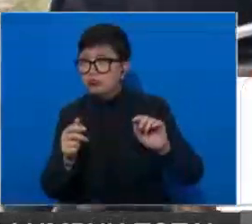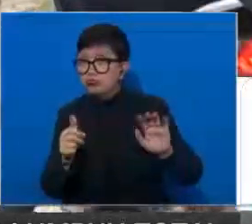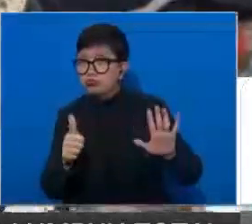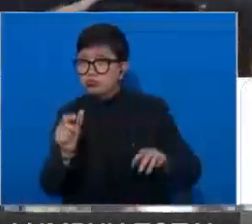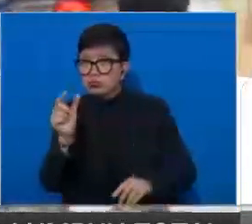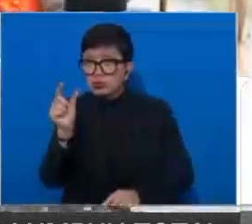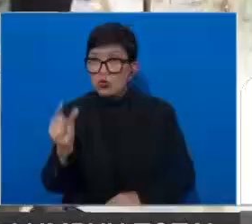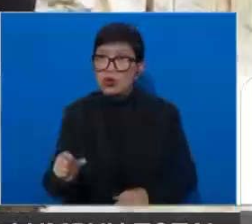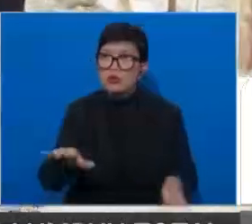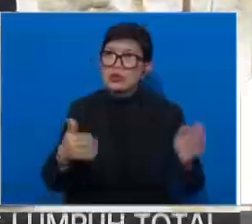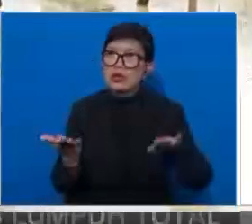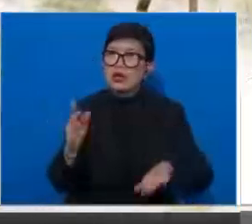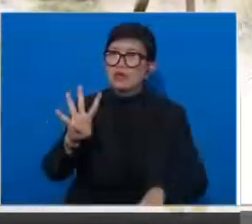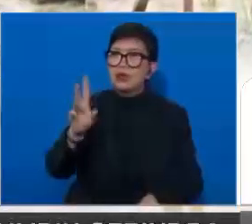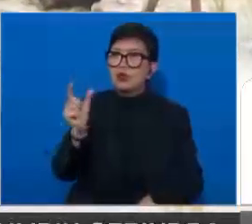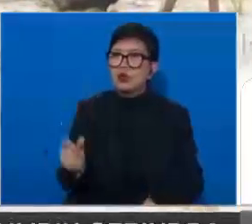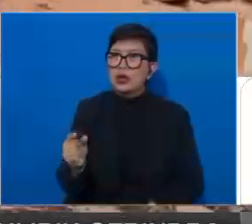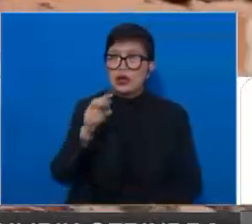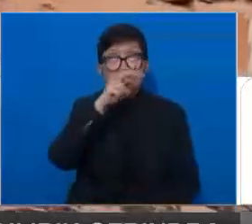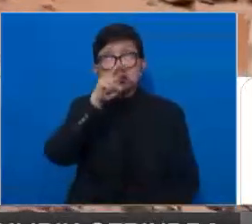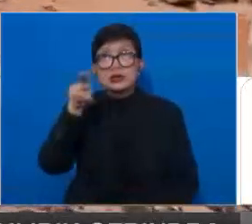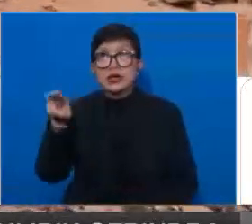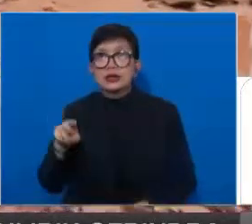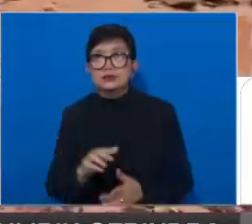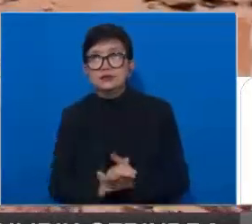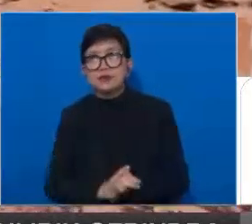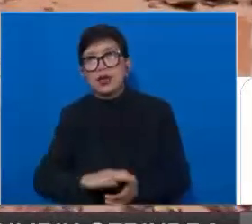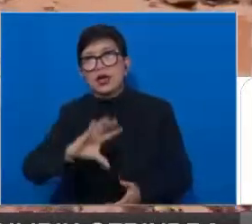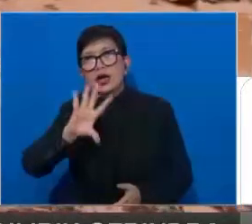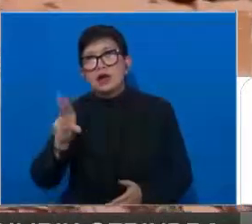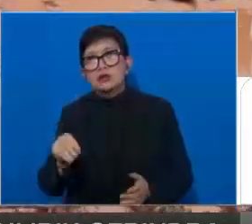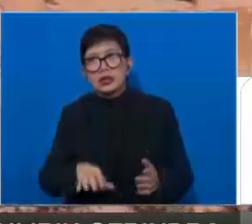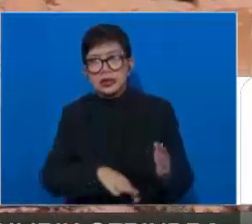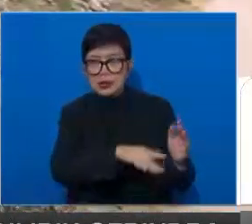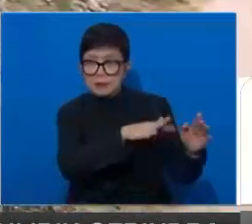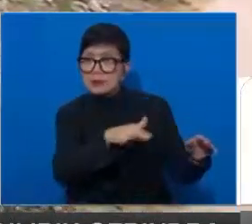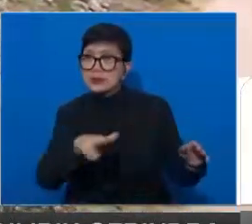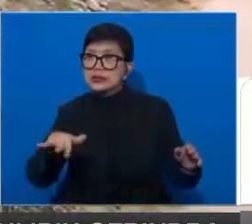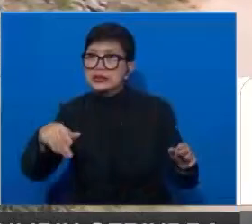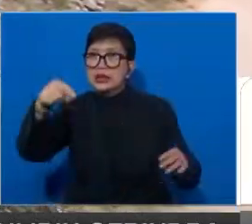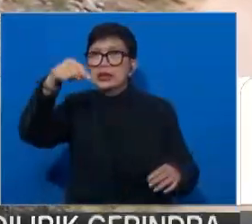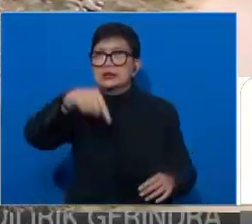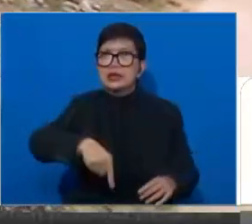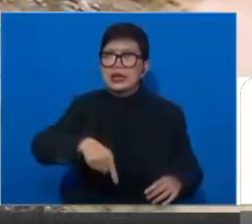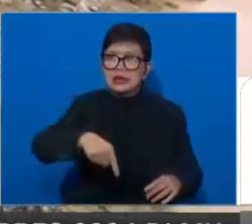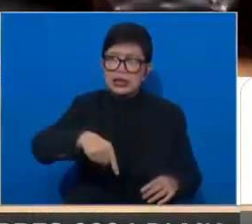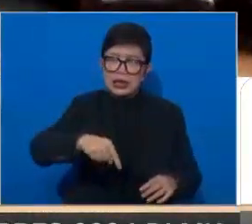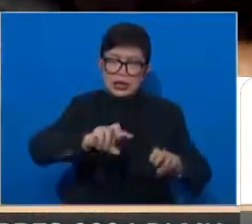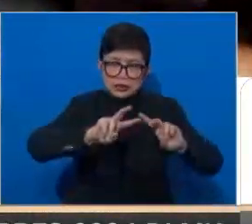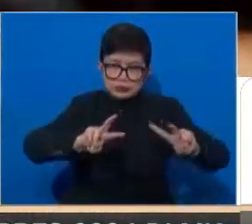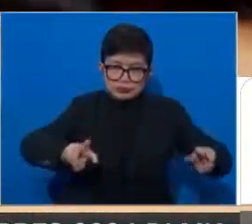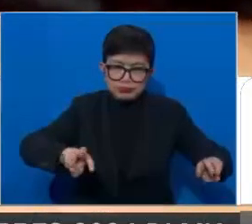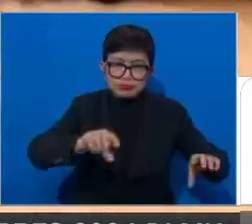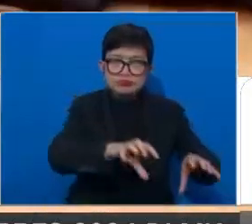pencarian. Pemerintah daerah Kabupaten Pesisir Selatan hingga hari Minggu masih mengevakuasi material longsor yang menerjang permukiman